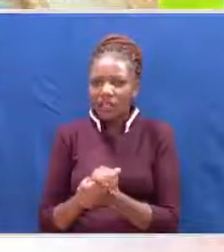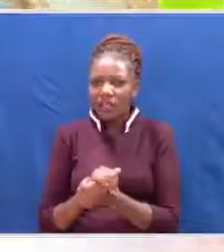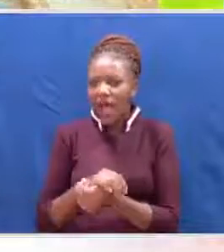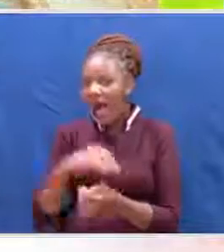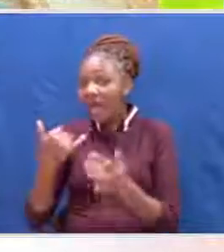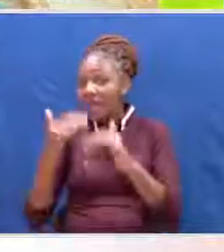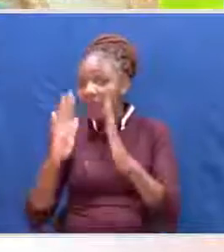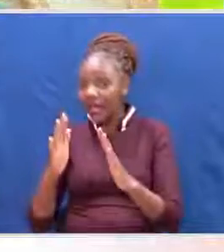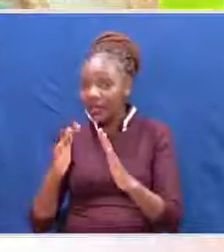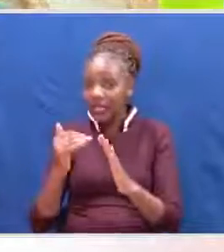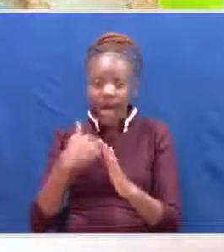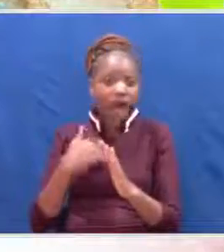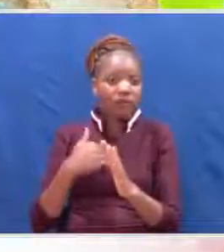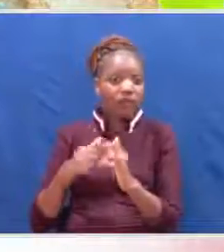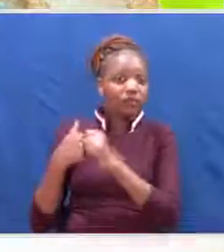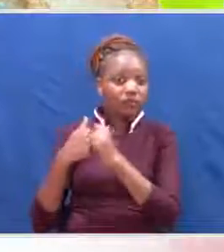players pia walikuwa naumia lakini unapata